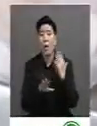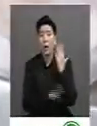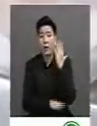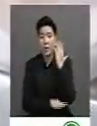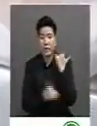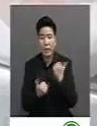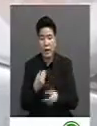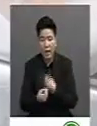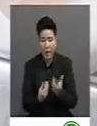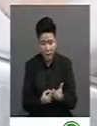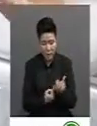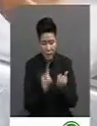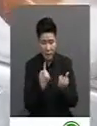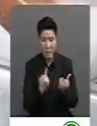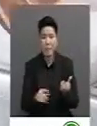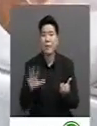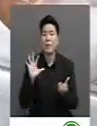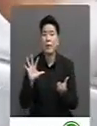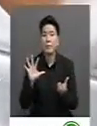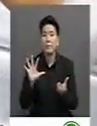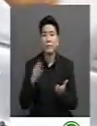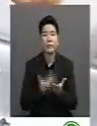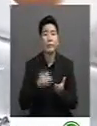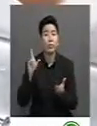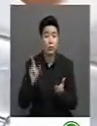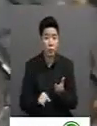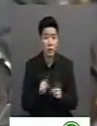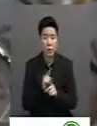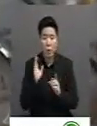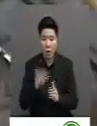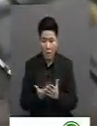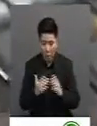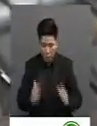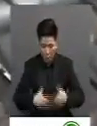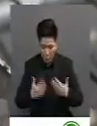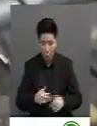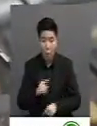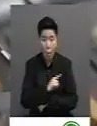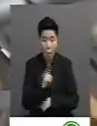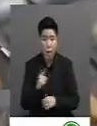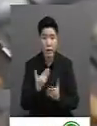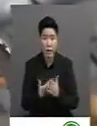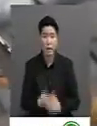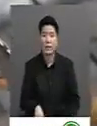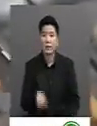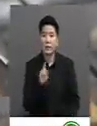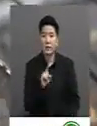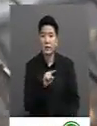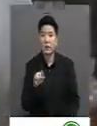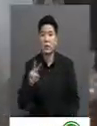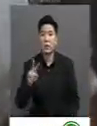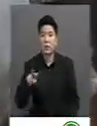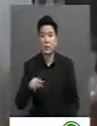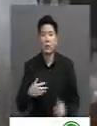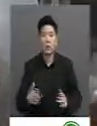พักขายในราคาเพียงชิ้นละ5บาทเท่านั้นแต่ว่ากลับมีรายได้วันละไม่ต่ำกว่า 1-2,000 บ